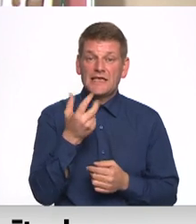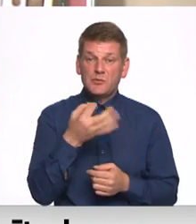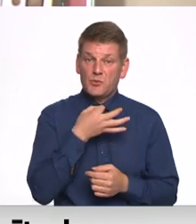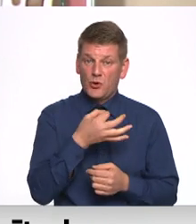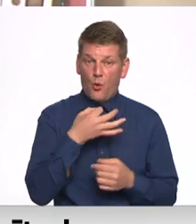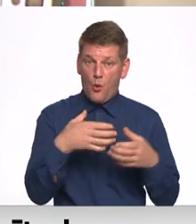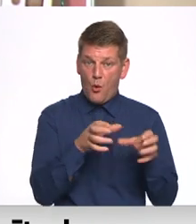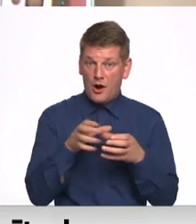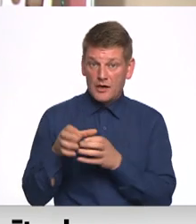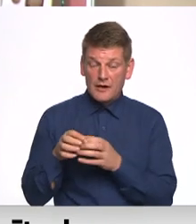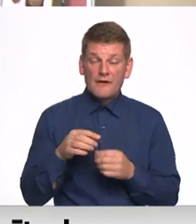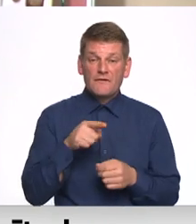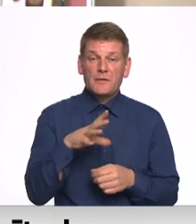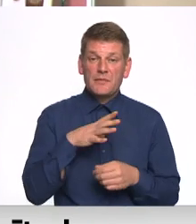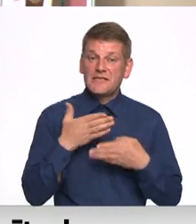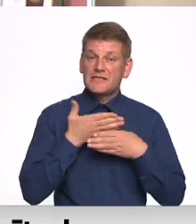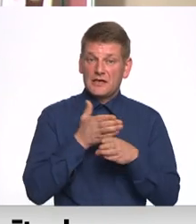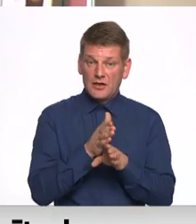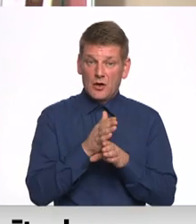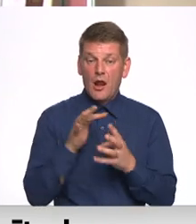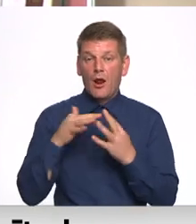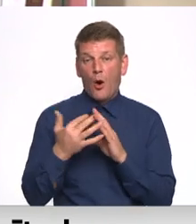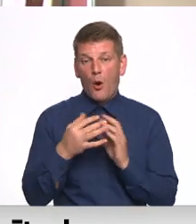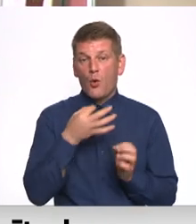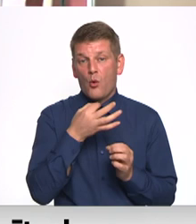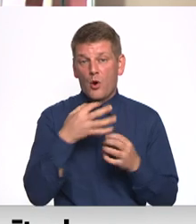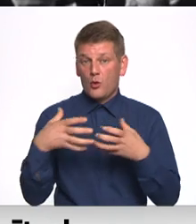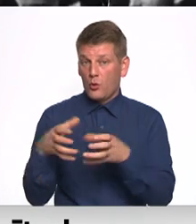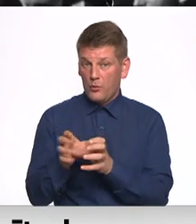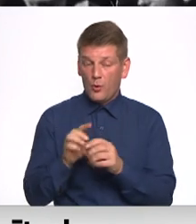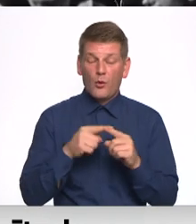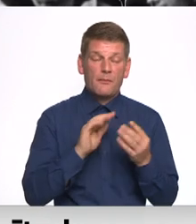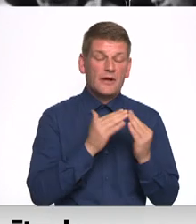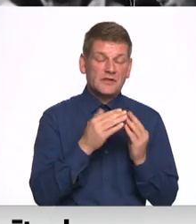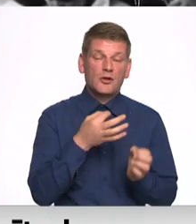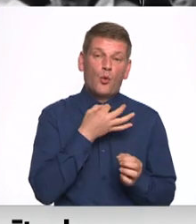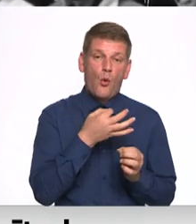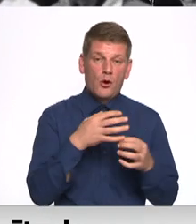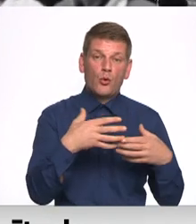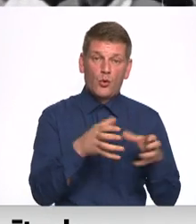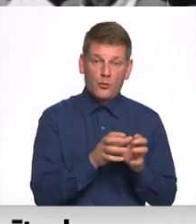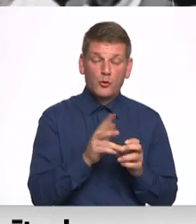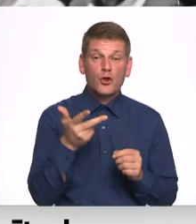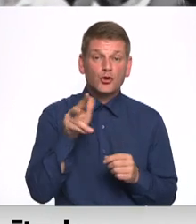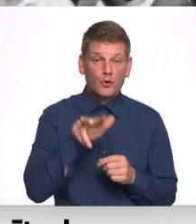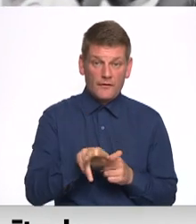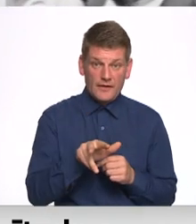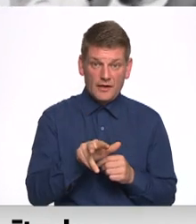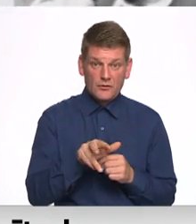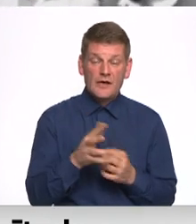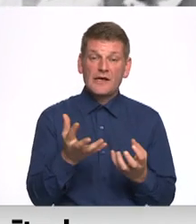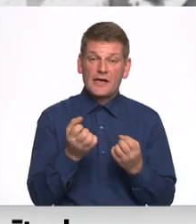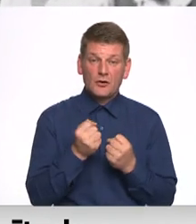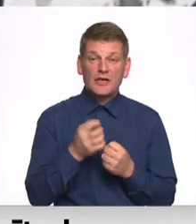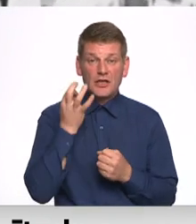kori. Un viņi bija sadalīti lauku koru grupā un pilsētas koru grupā. Trešo vietu